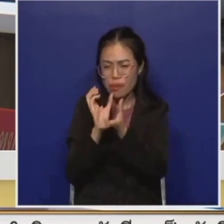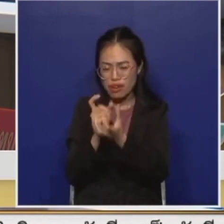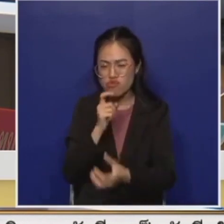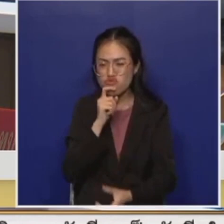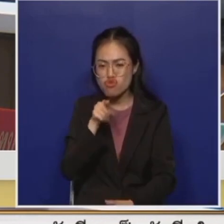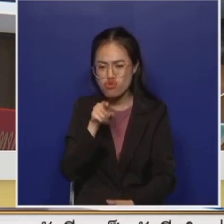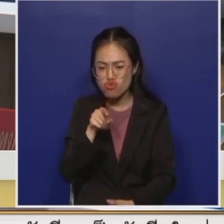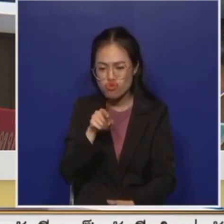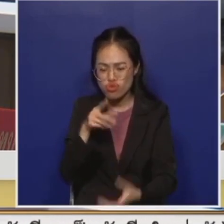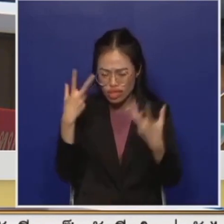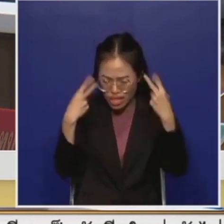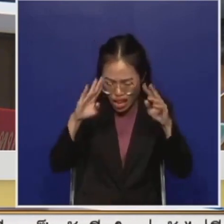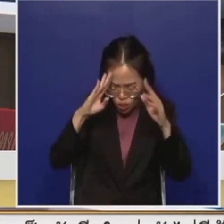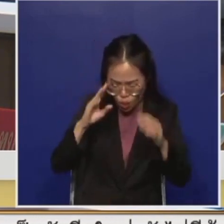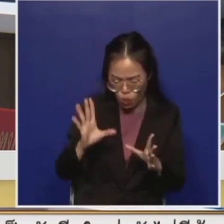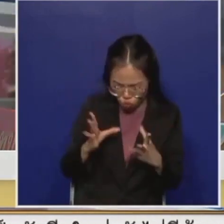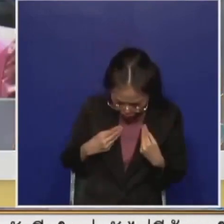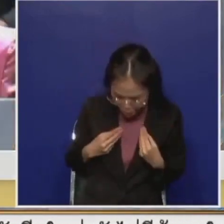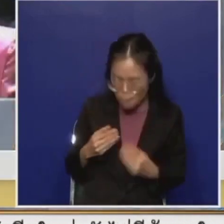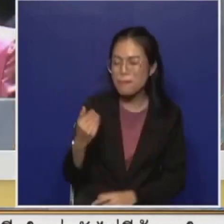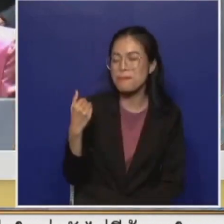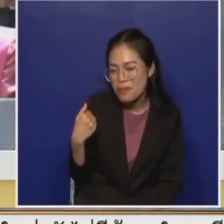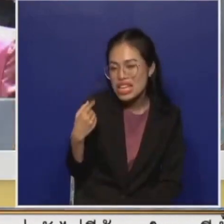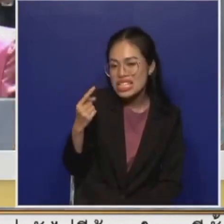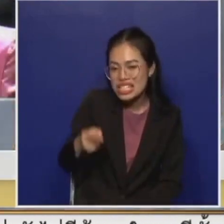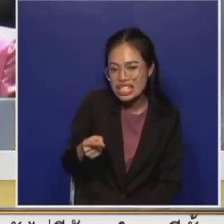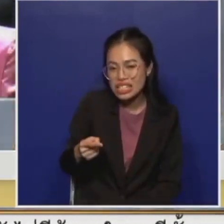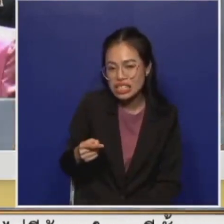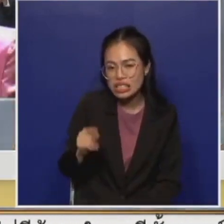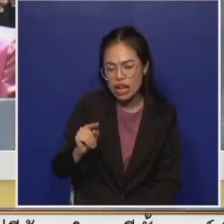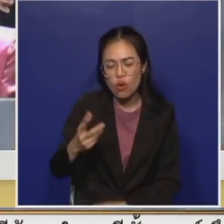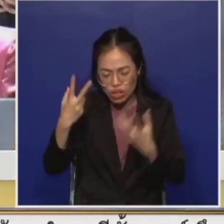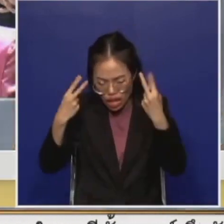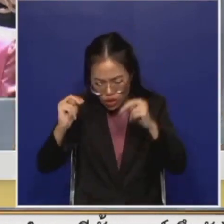ท่านยมรัครัวามัมีท่านไม่มความรู้ความสามารถ